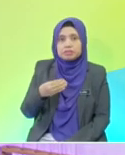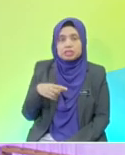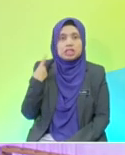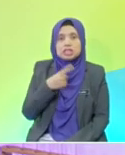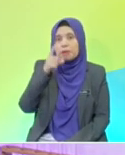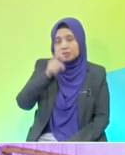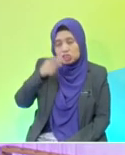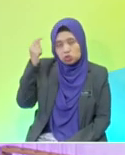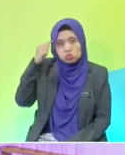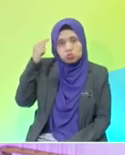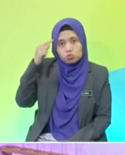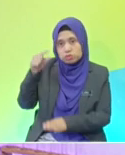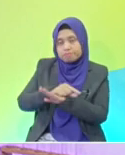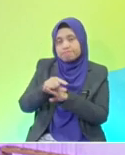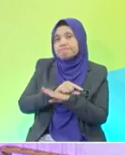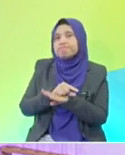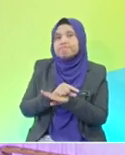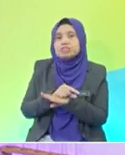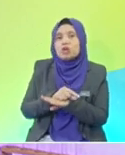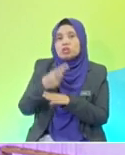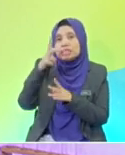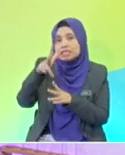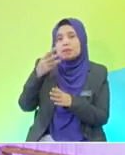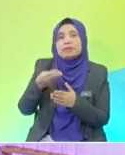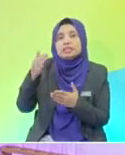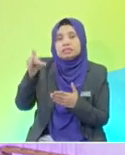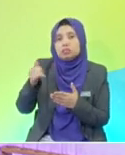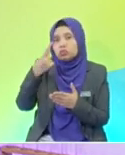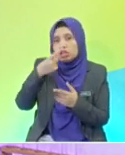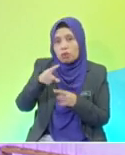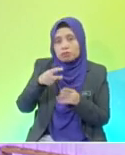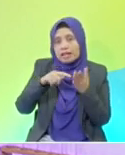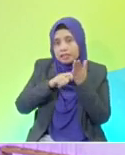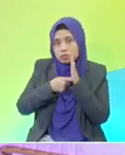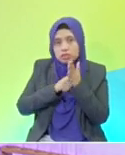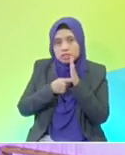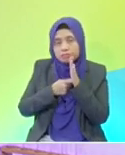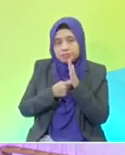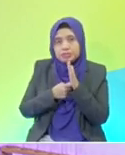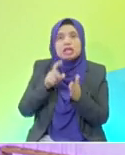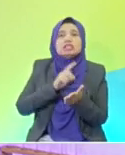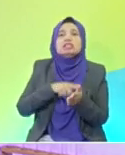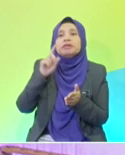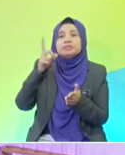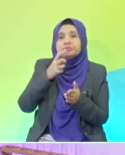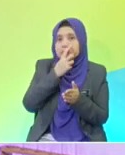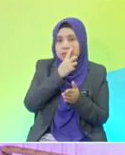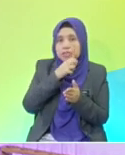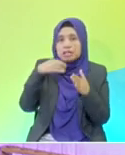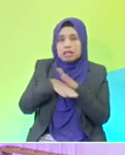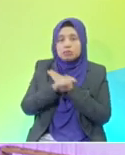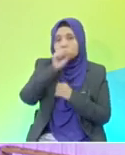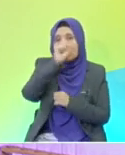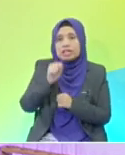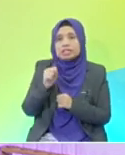tinggal menggunakan tiga perkara untuk menjawab soalnya pertama kata kunci soalnya di mana kata kunci salat di dalam soal